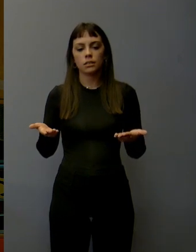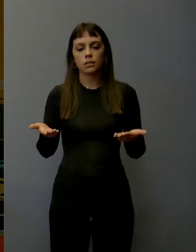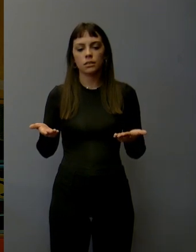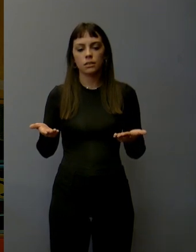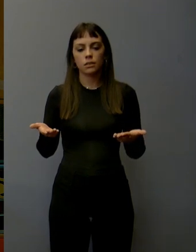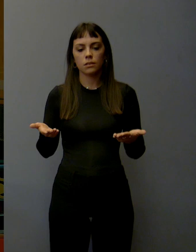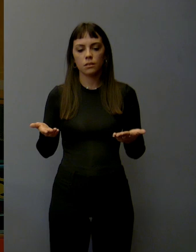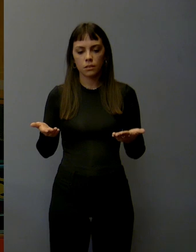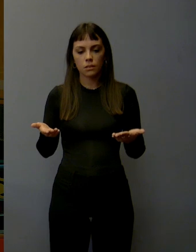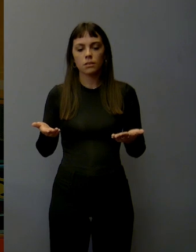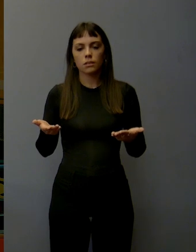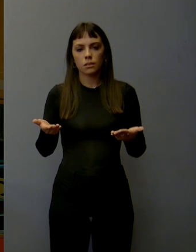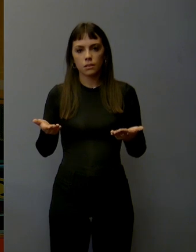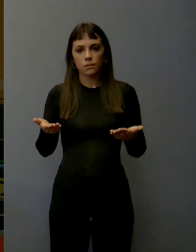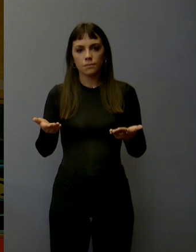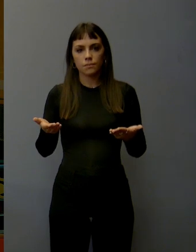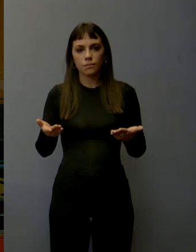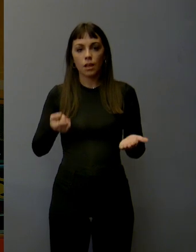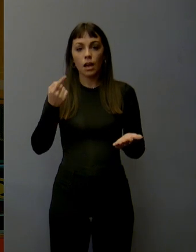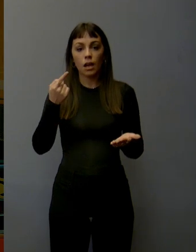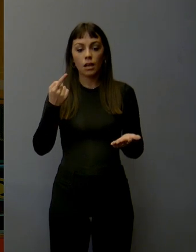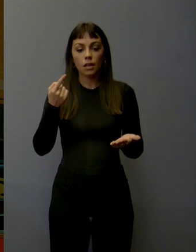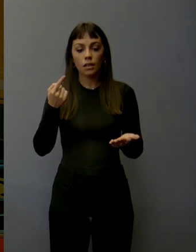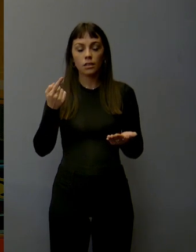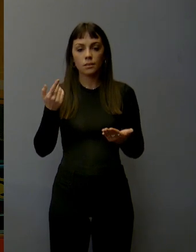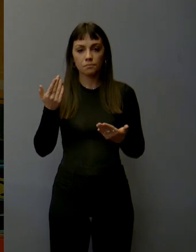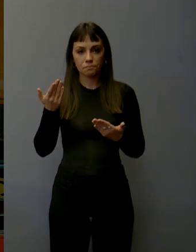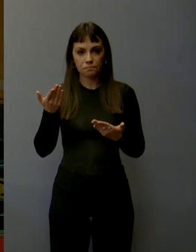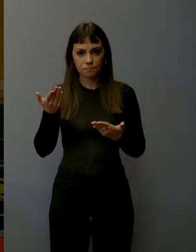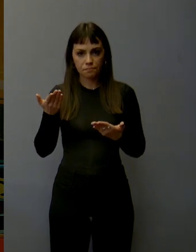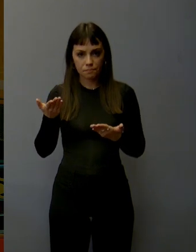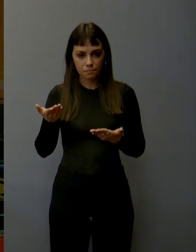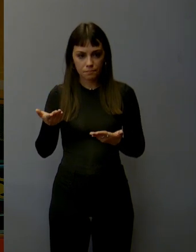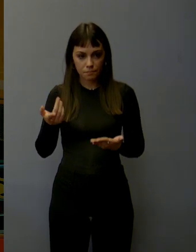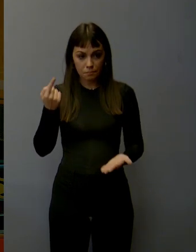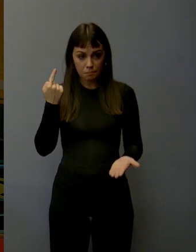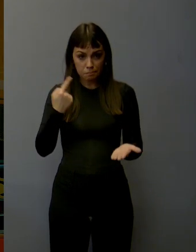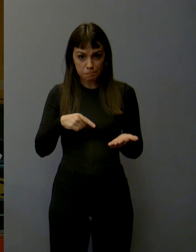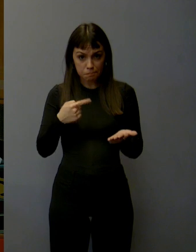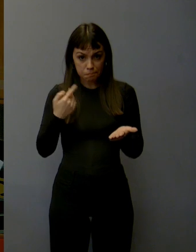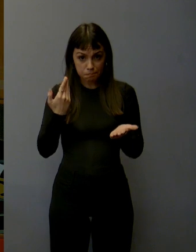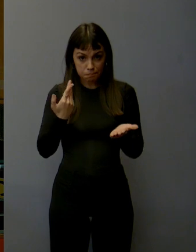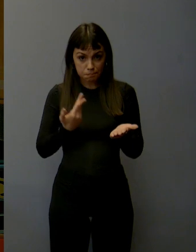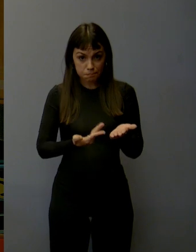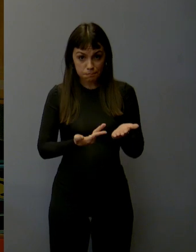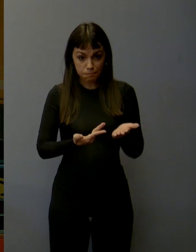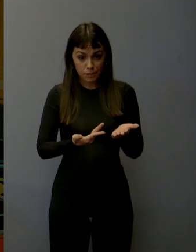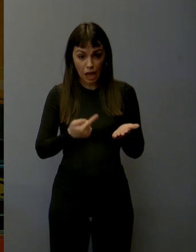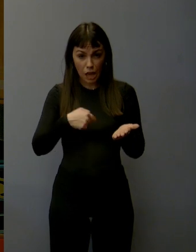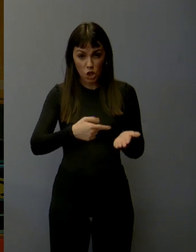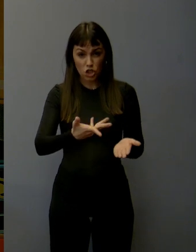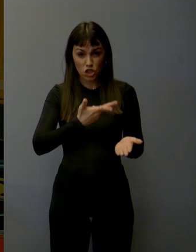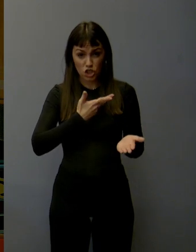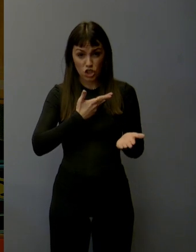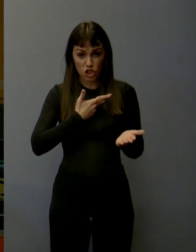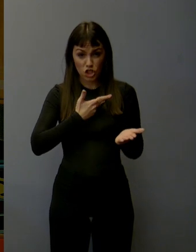Allora nonostante questo nonostante questo nonostante questo o qua una dichiarazione